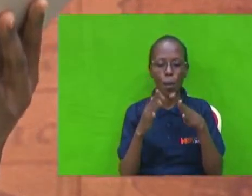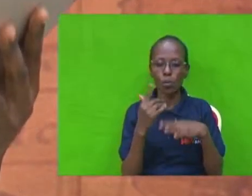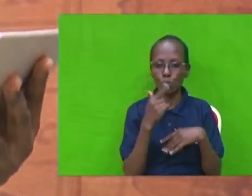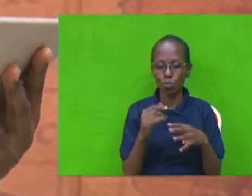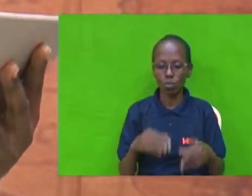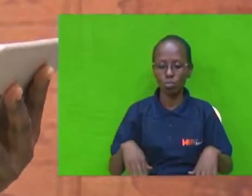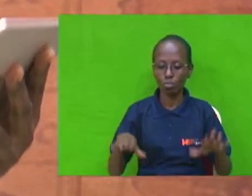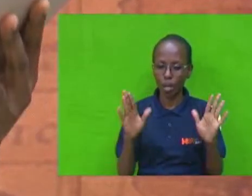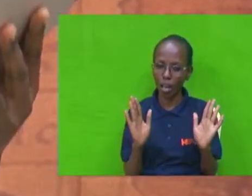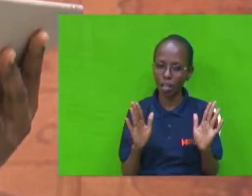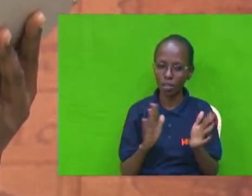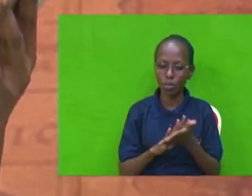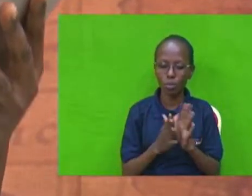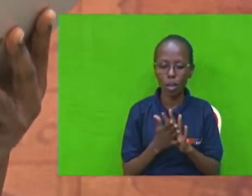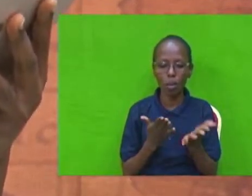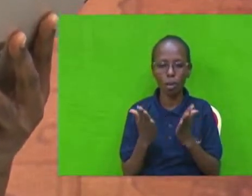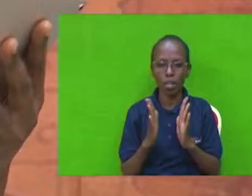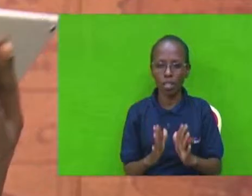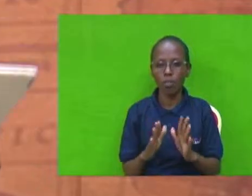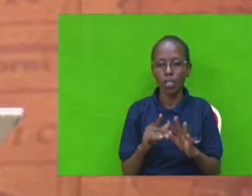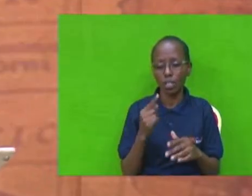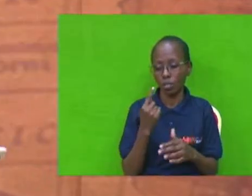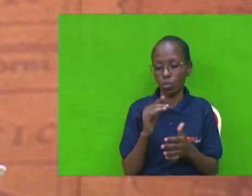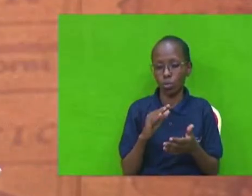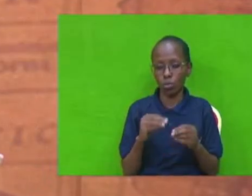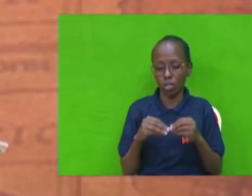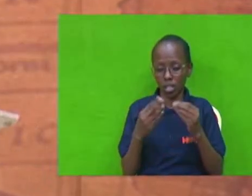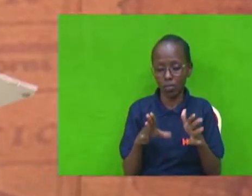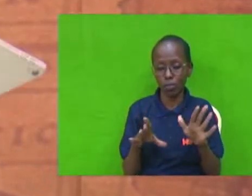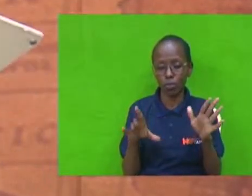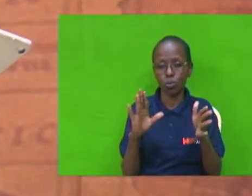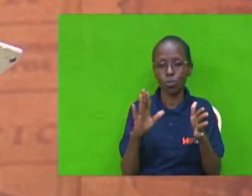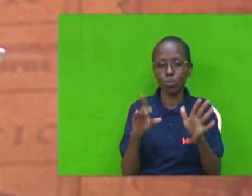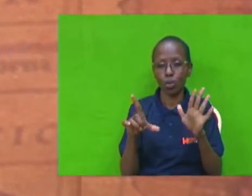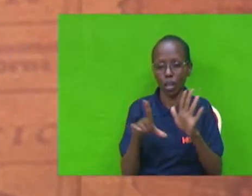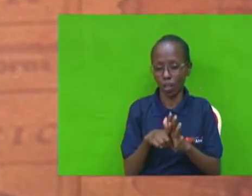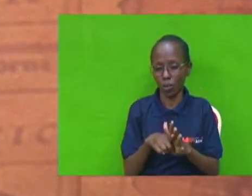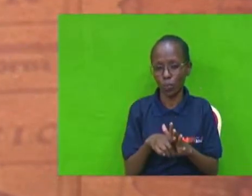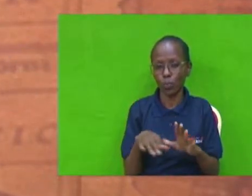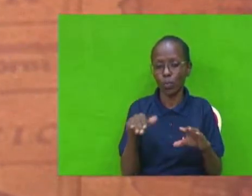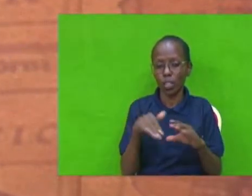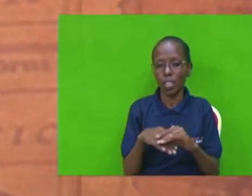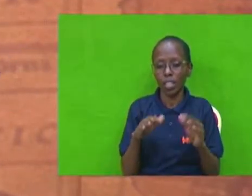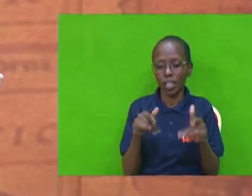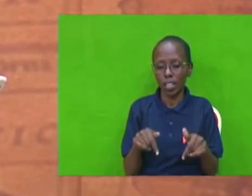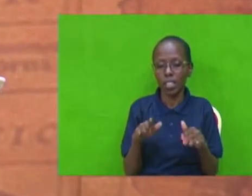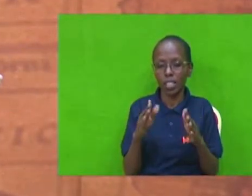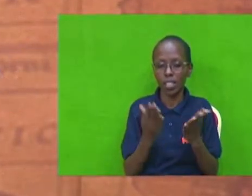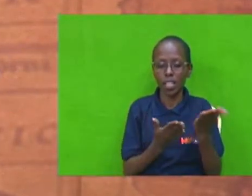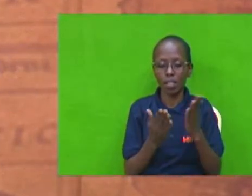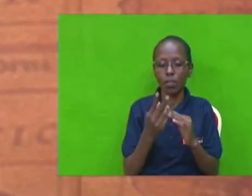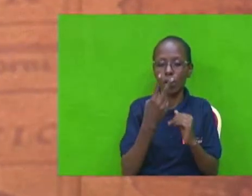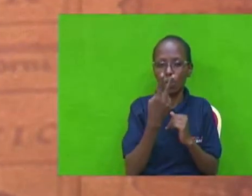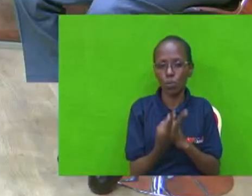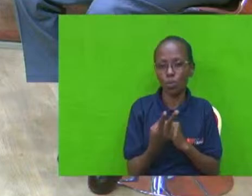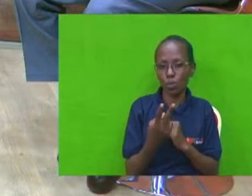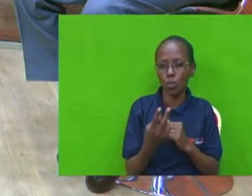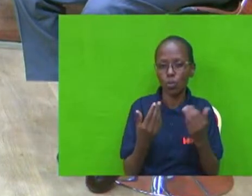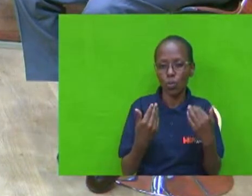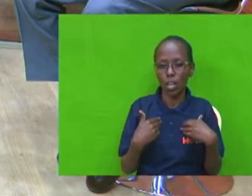umejitoa kuwa mtumwa, huyo ndiye anakupa amri. Asante mwalimu. Na katika watumwa hawa wa aina mbili, kuna